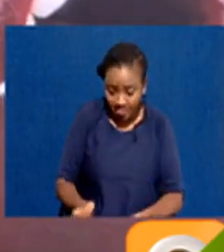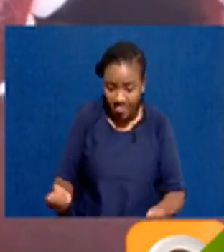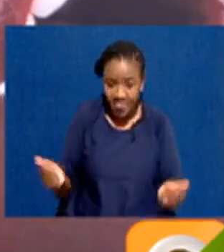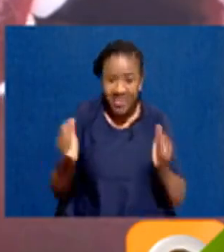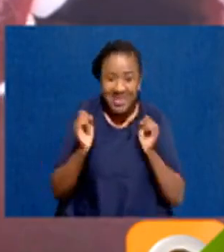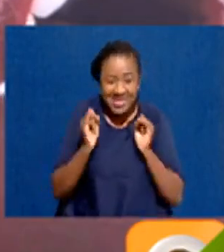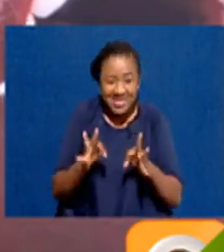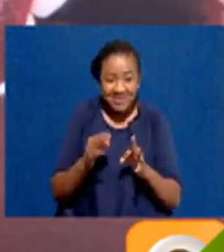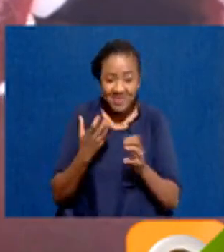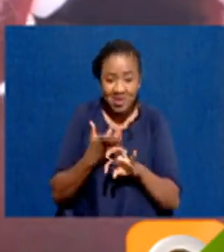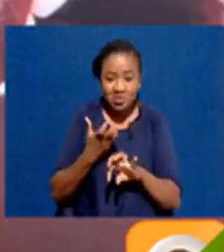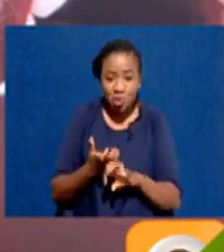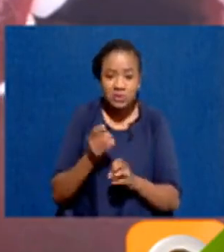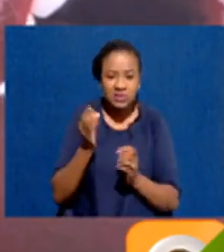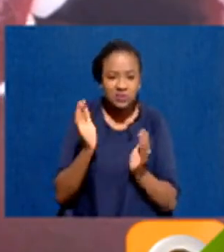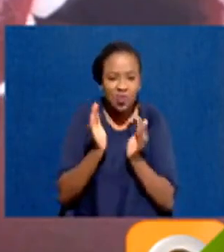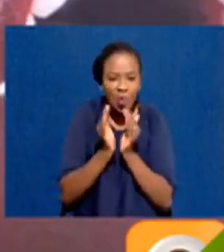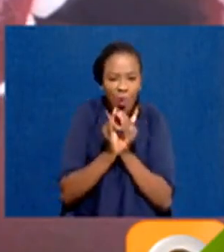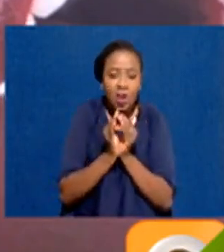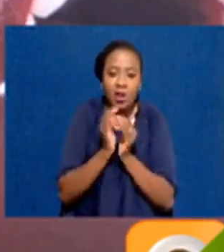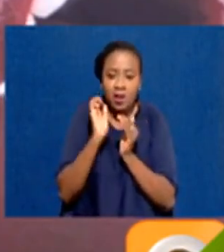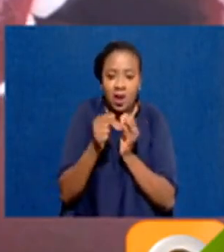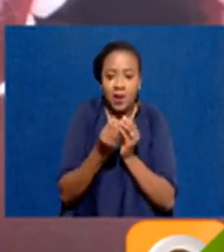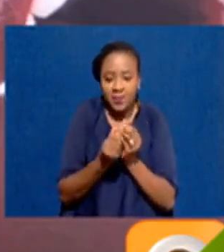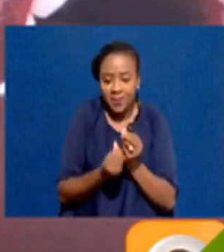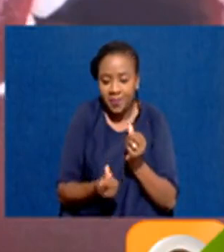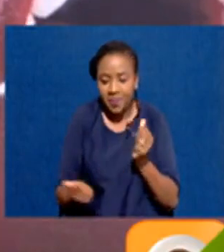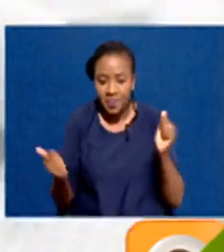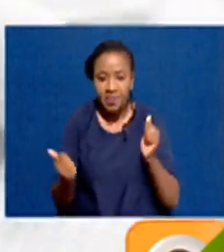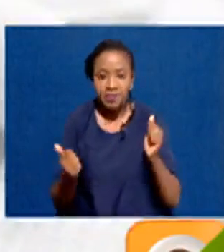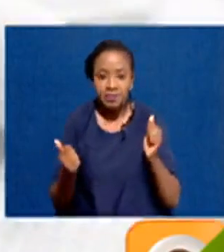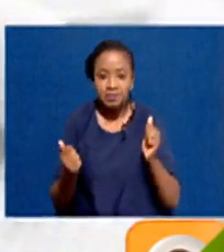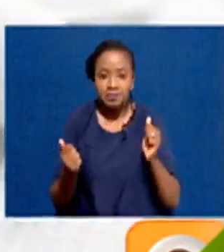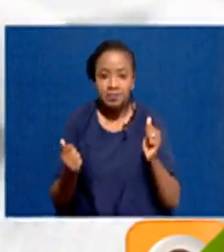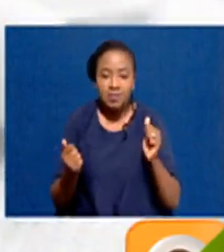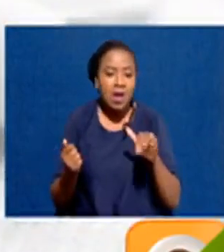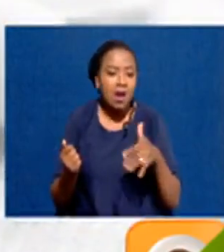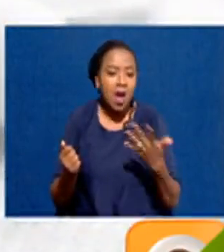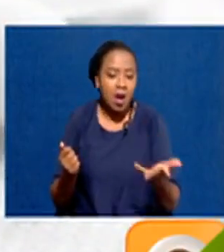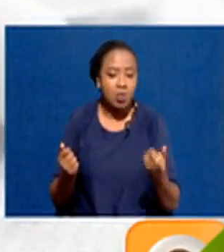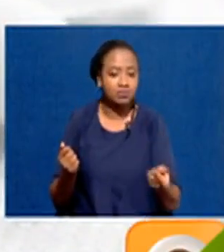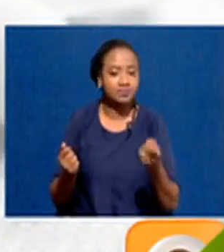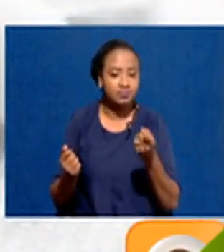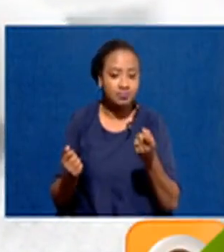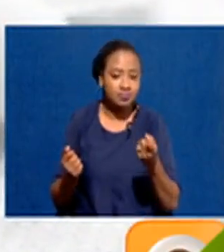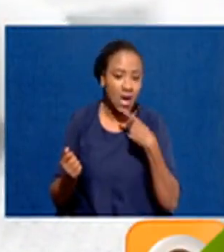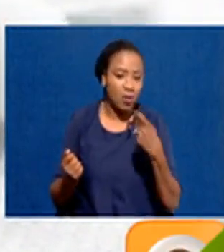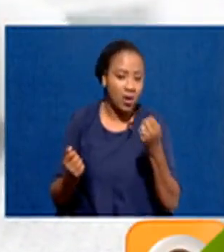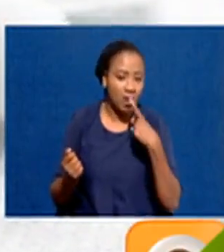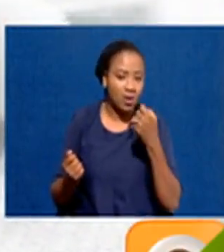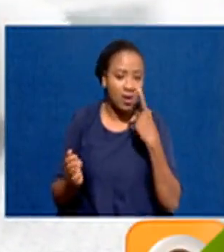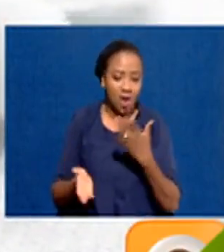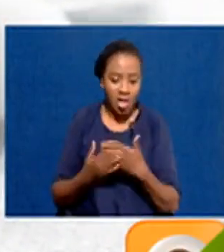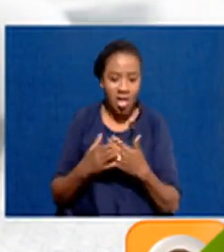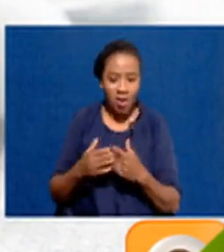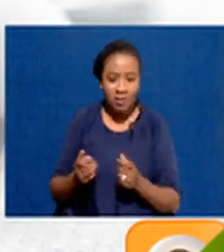kupita. Wakati huo ambako huu mgonjwa anajaribu kulipitisha lile jiwe anaweza akapewa madawa ya kupunguza